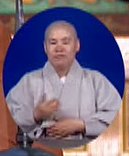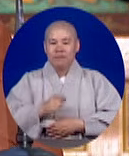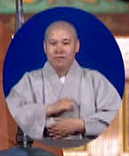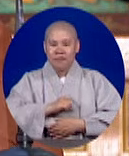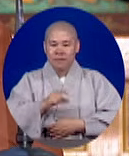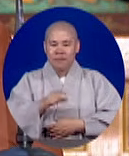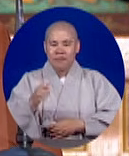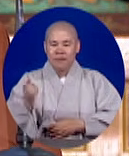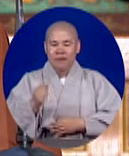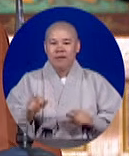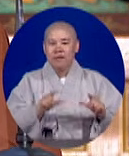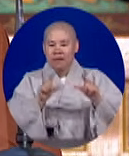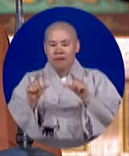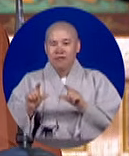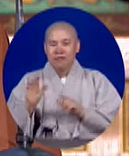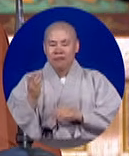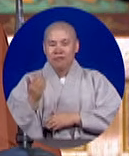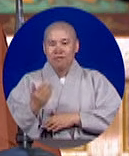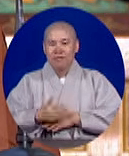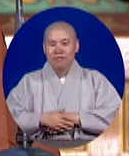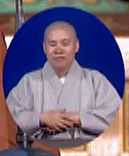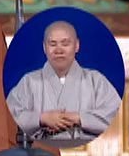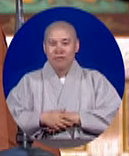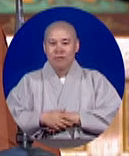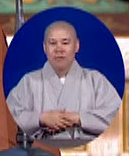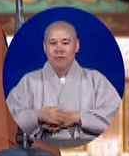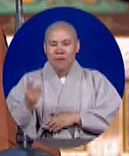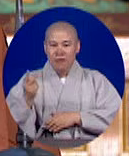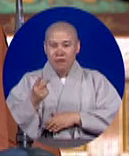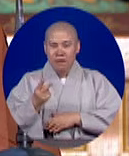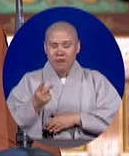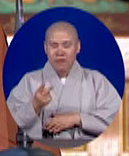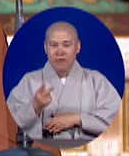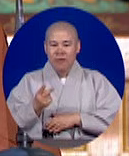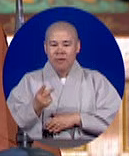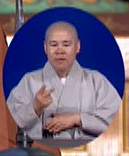명칭 가지고 살죠, 평생. 그리고